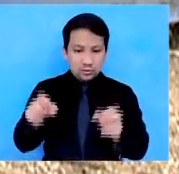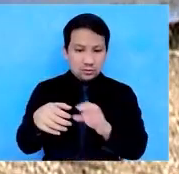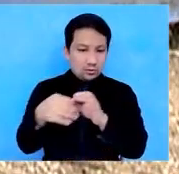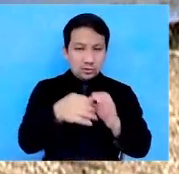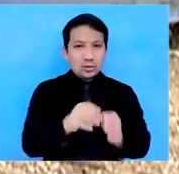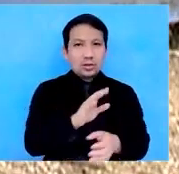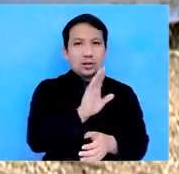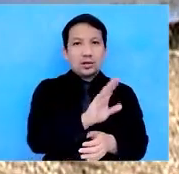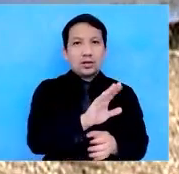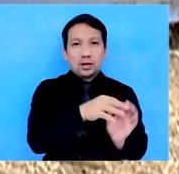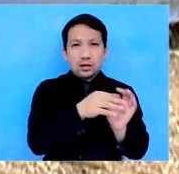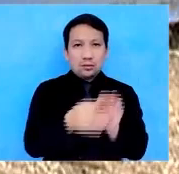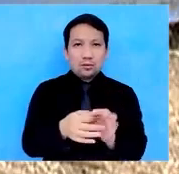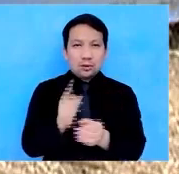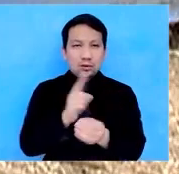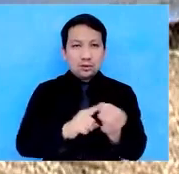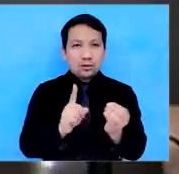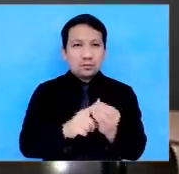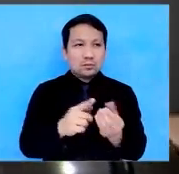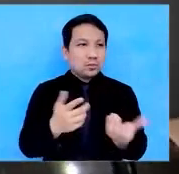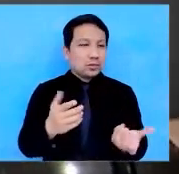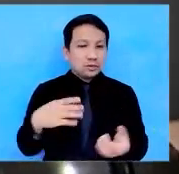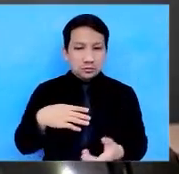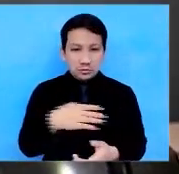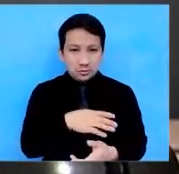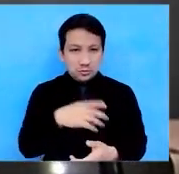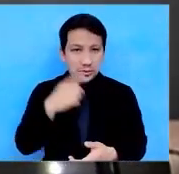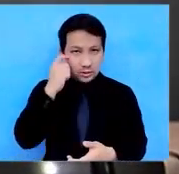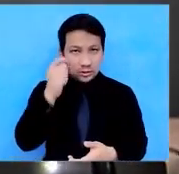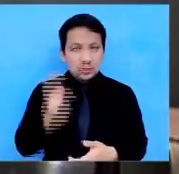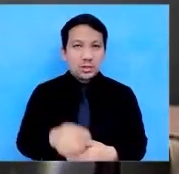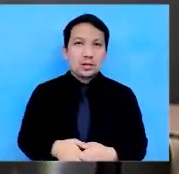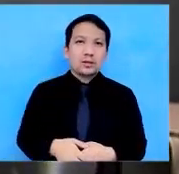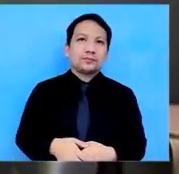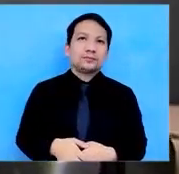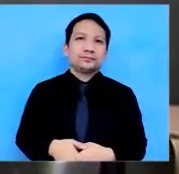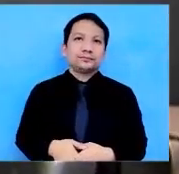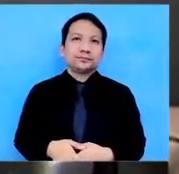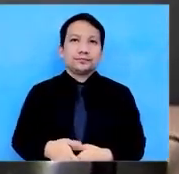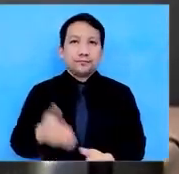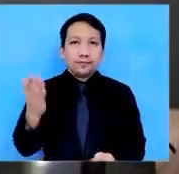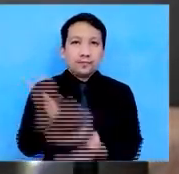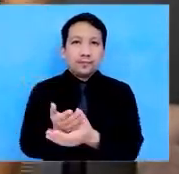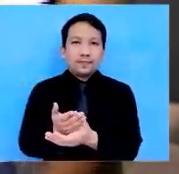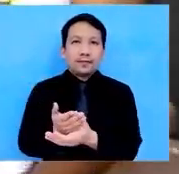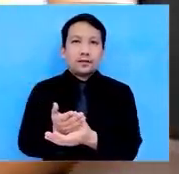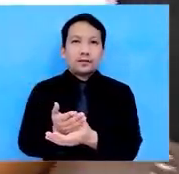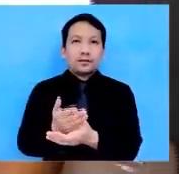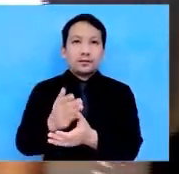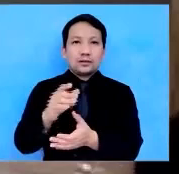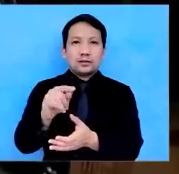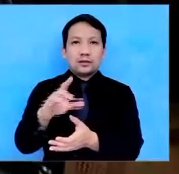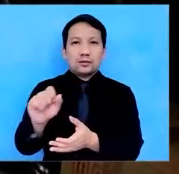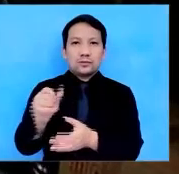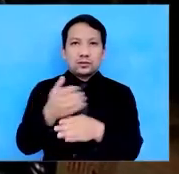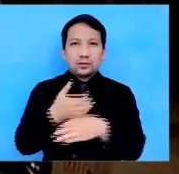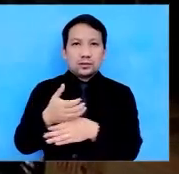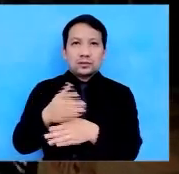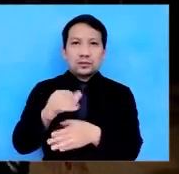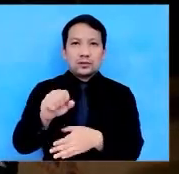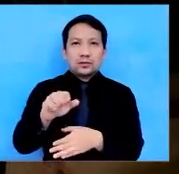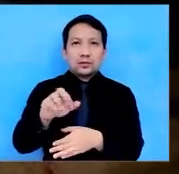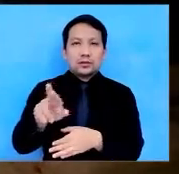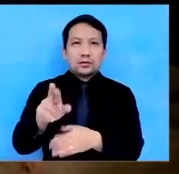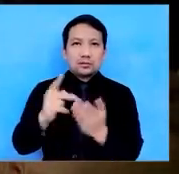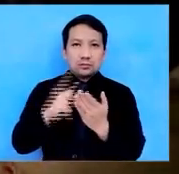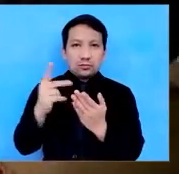na issue yung tungkol sa kay Congressman. Tigil operasyon din ngayon ang Teves Cares sa Dumaguete City. Isa itong